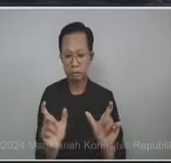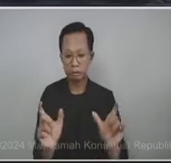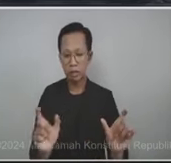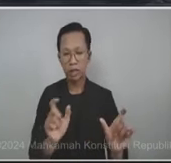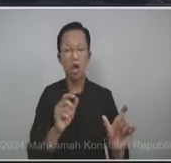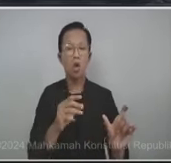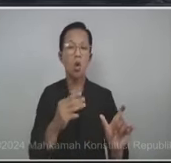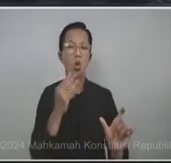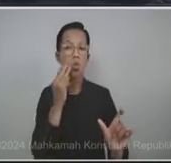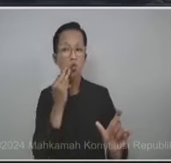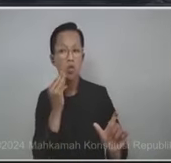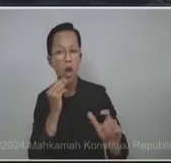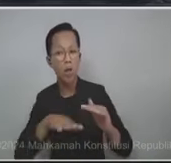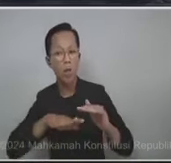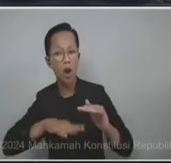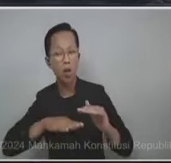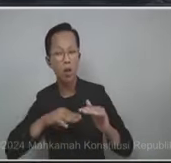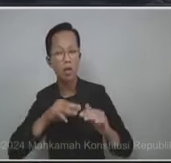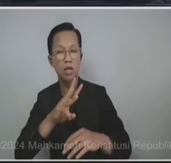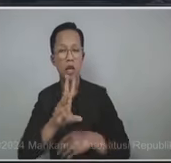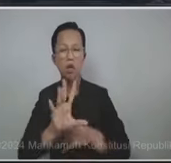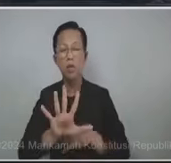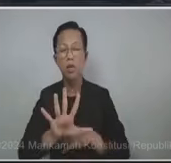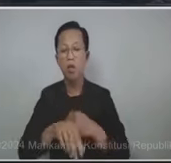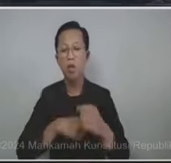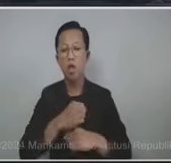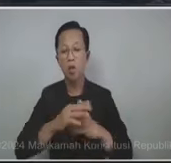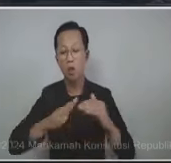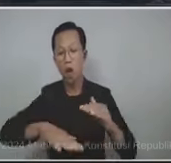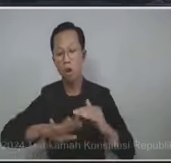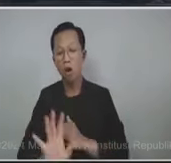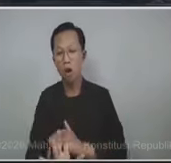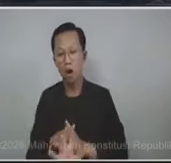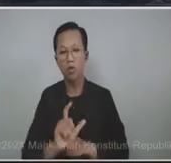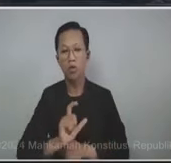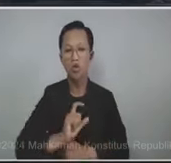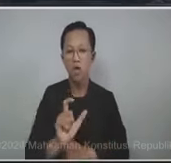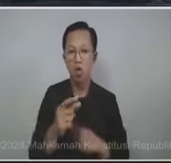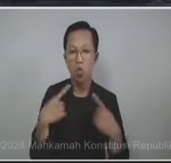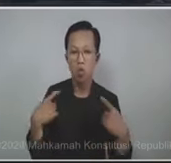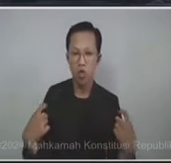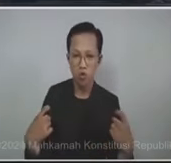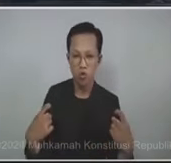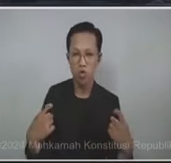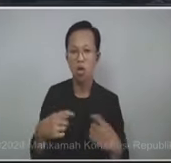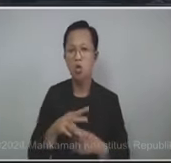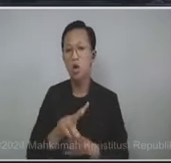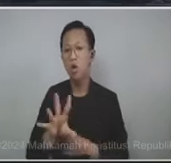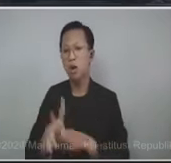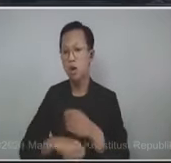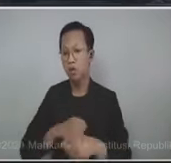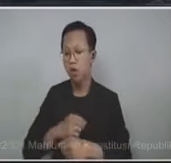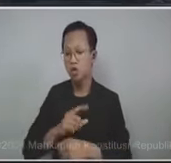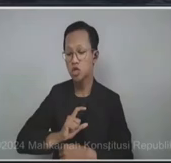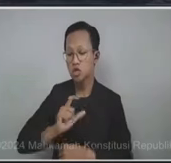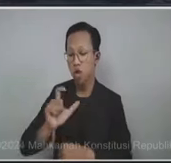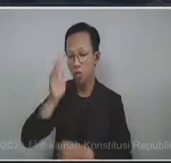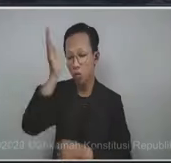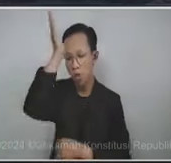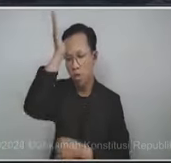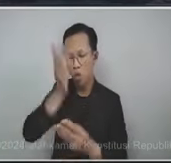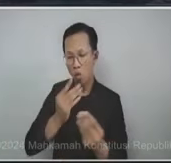calon gubernur dan wakil gubernur dan 25 tahun untuk calon bupati dan wakil bupati dan calon Wali